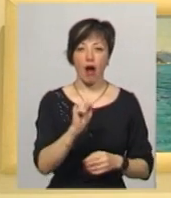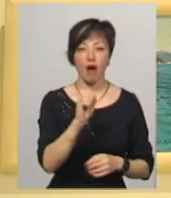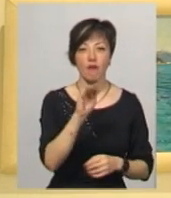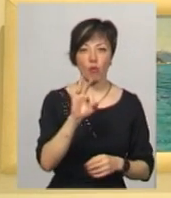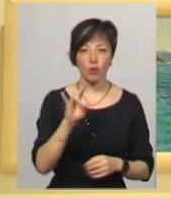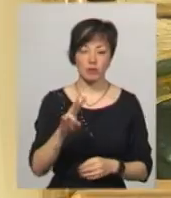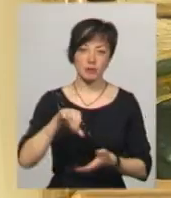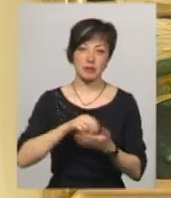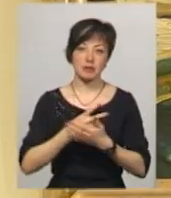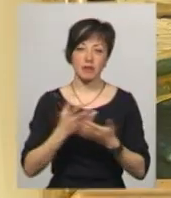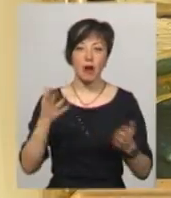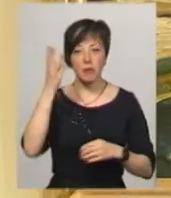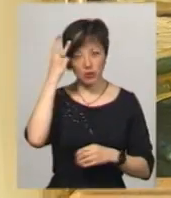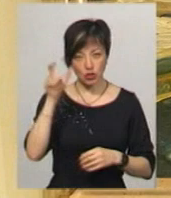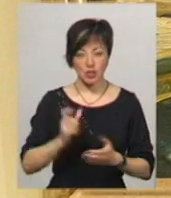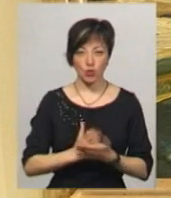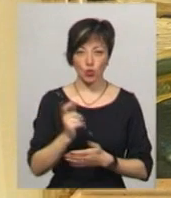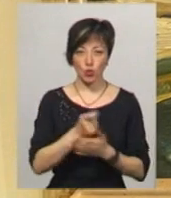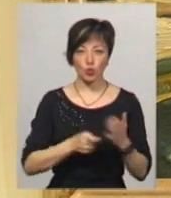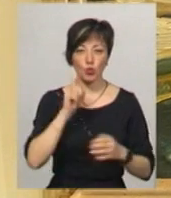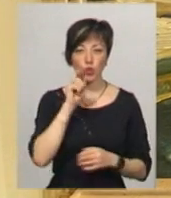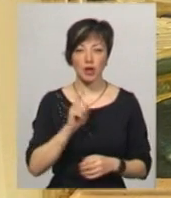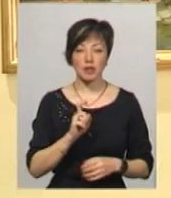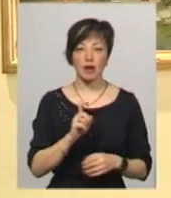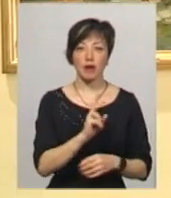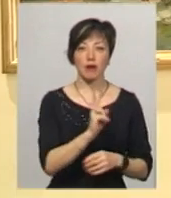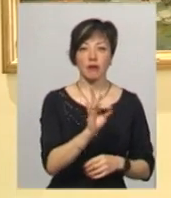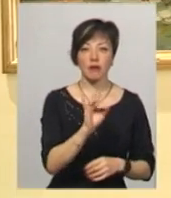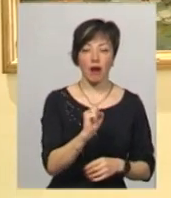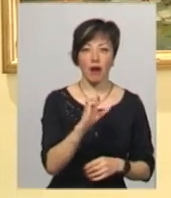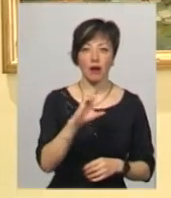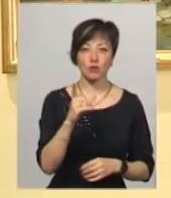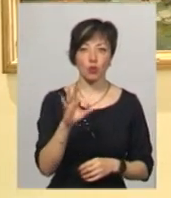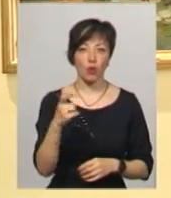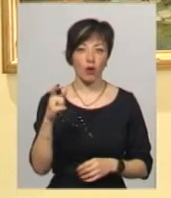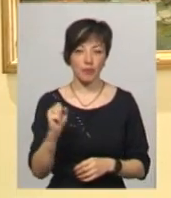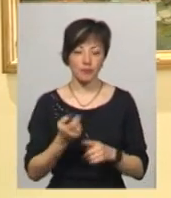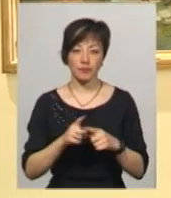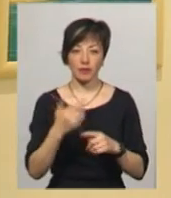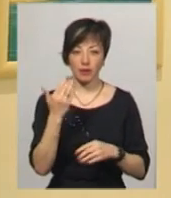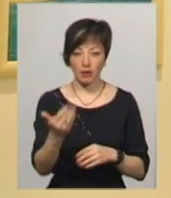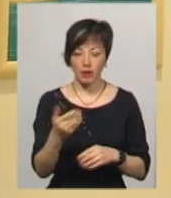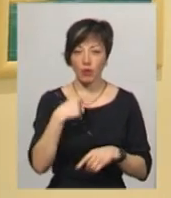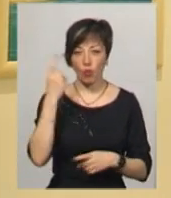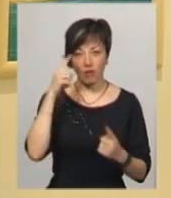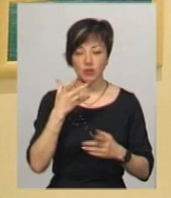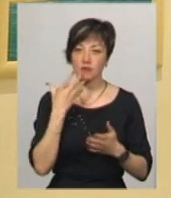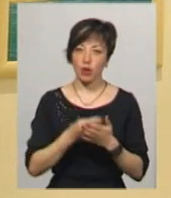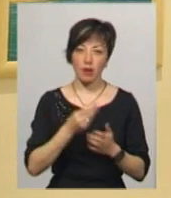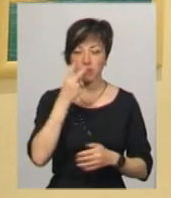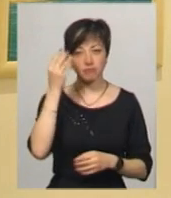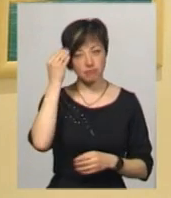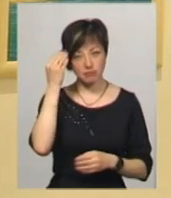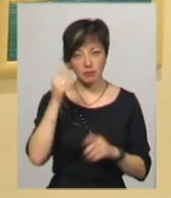представив хмельничанам заслужений художник України Василь Красьоха. За словами мистецтвознавиці Людмили Рожко-Павленко, у автора є своє бачення